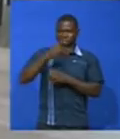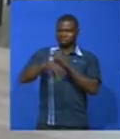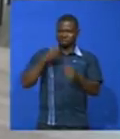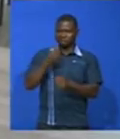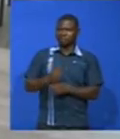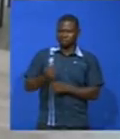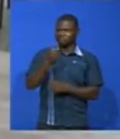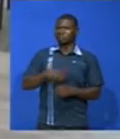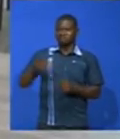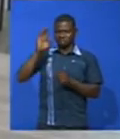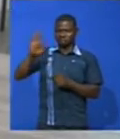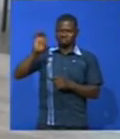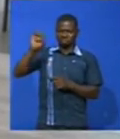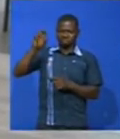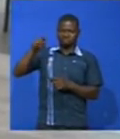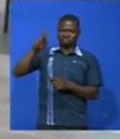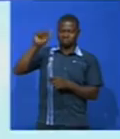tenir l'année prochaine.